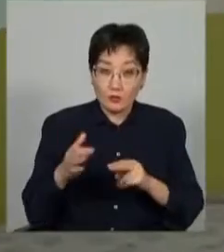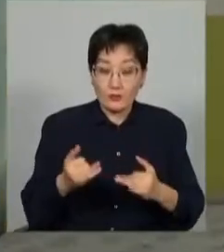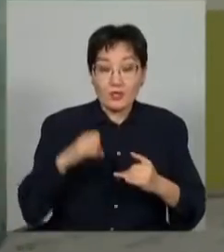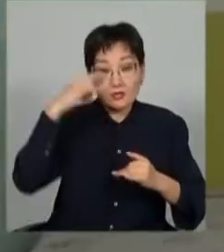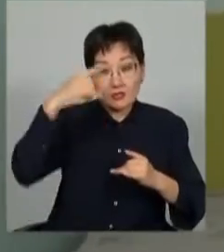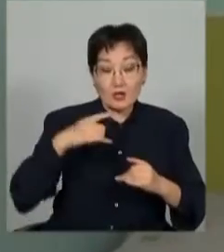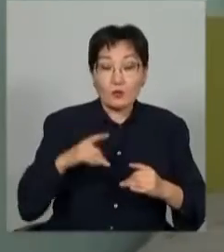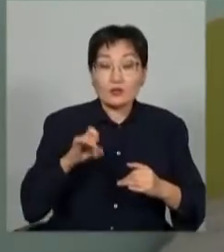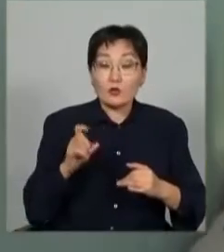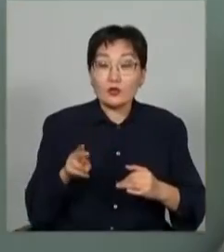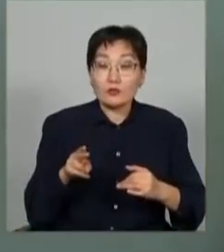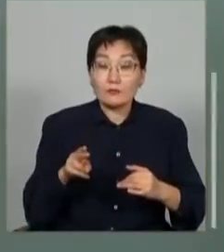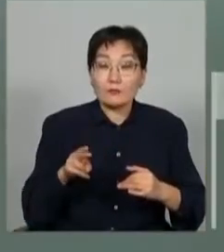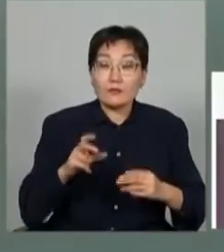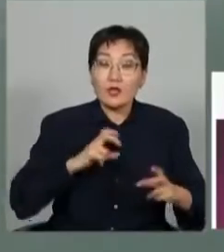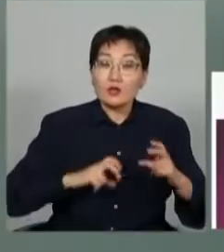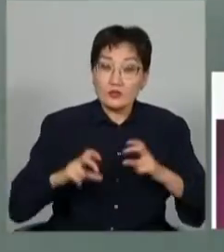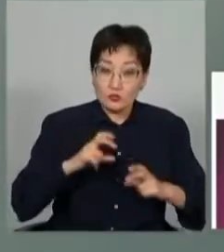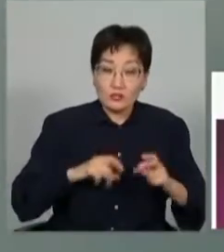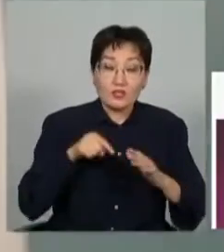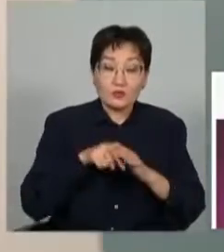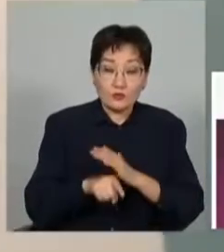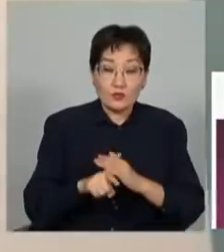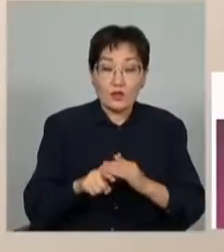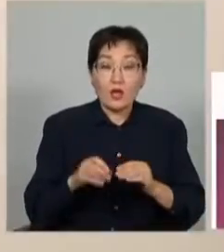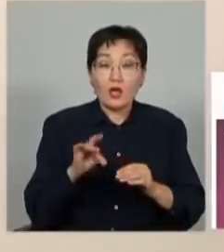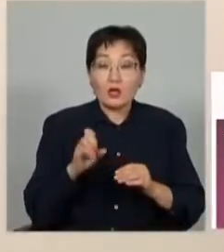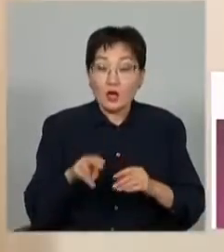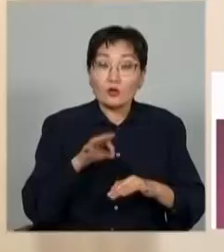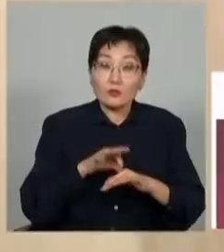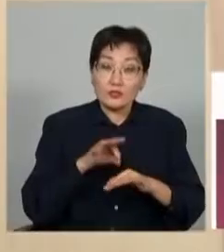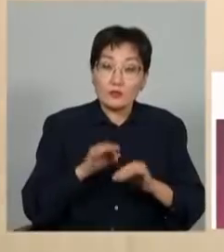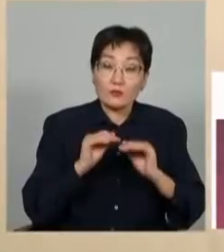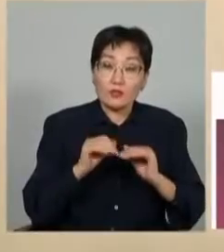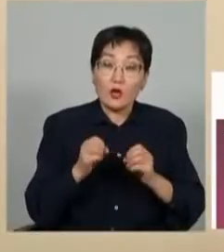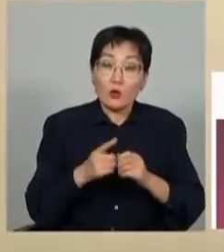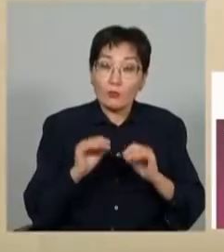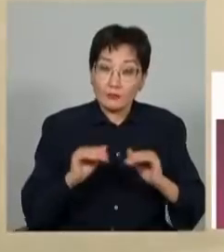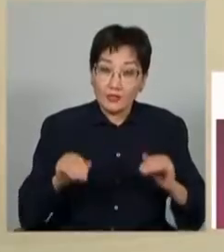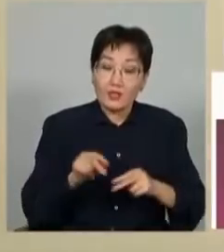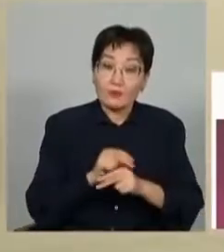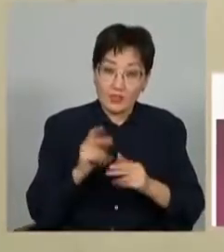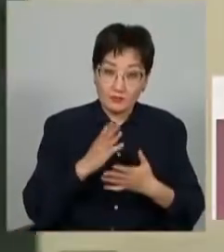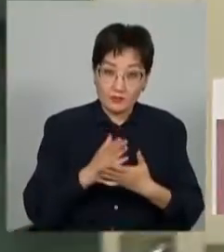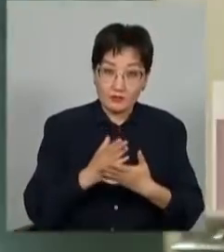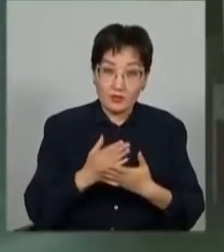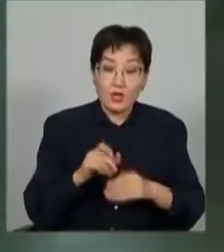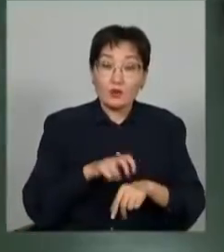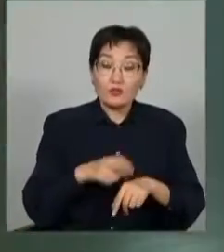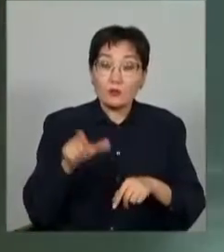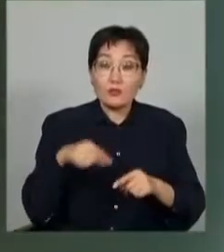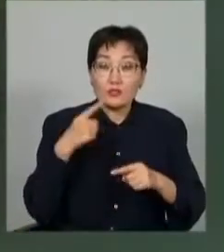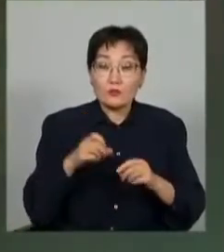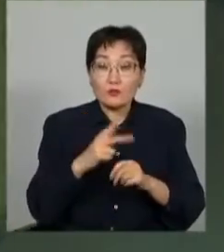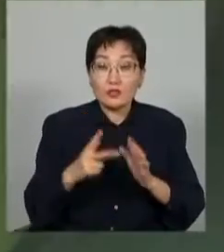Қазақ онкология және радиология ғылыми зерттеу институтында обыр дертіне шалдыққан 11 бала ем қабылдауда. Дәрігерлердің